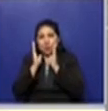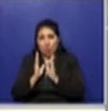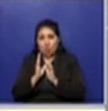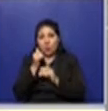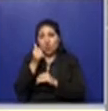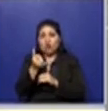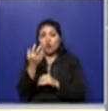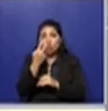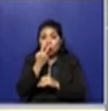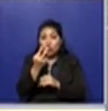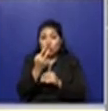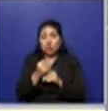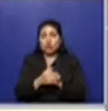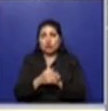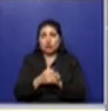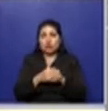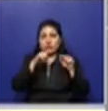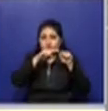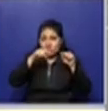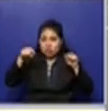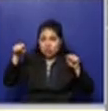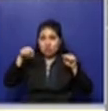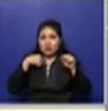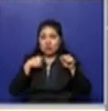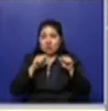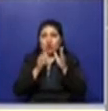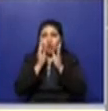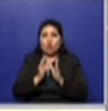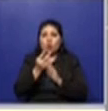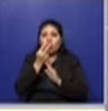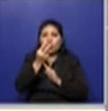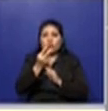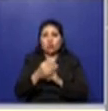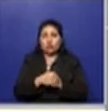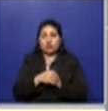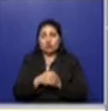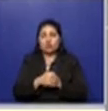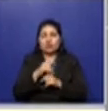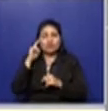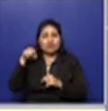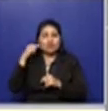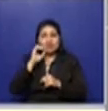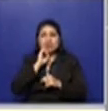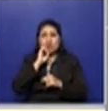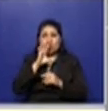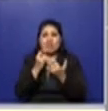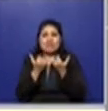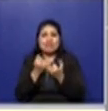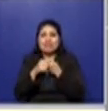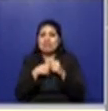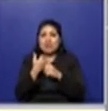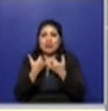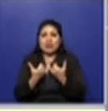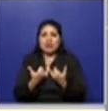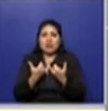ครับว่าเป็นอย่างไรบ้างนะครับอย่างที่ท่านวินาศินีว่าไม่ได้มองสักเท่าไหร่ในปีนี้เรามองถึงผ